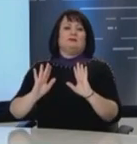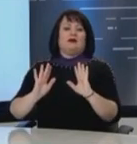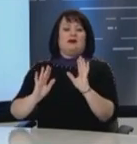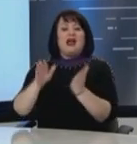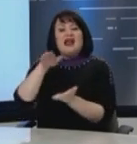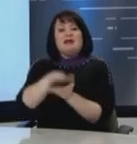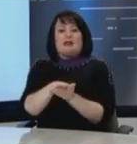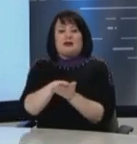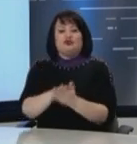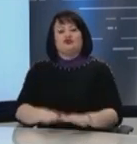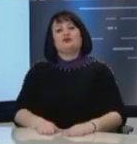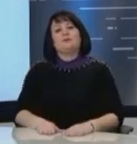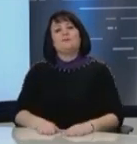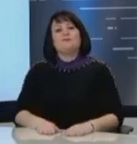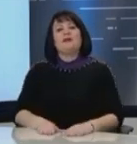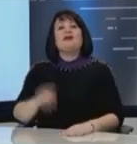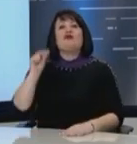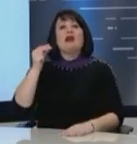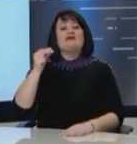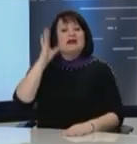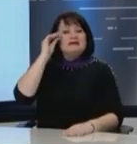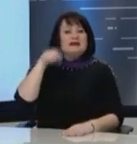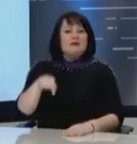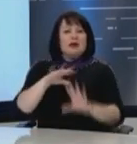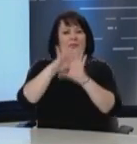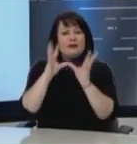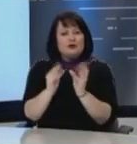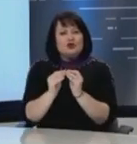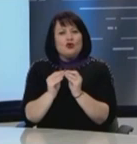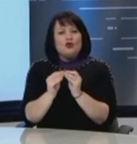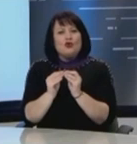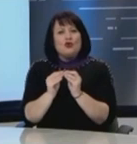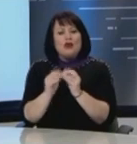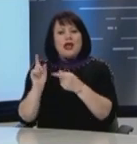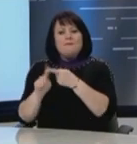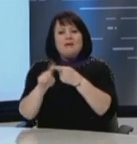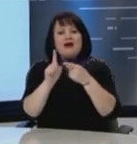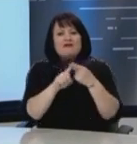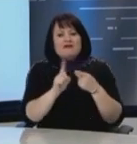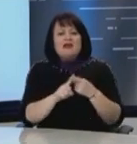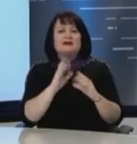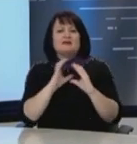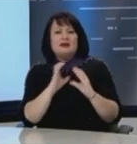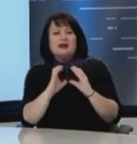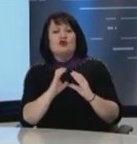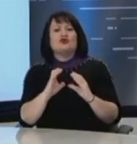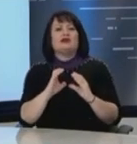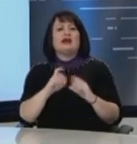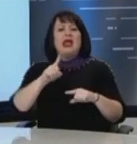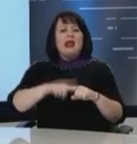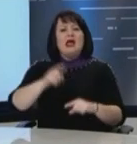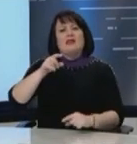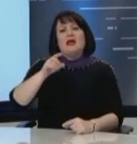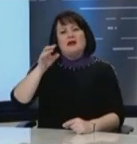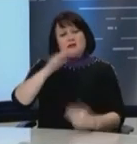Οι βουλευτές ανακριτές θα ενημερωθούν για το σύνολο της αλληλογραφίας και των επαφών μεταξύ των ελληνικών αρχών και των αμερικανικών